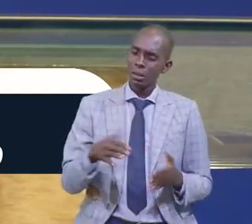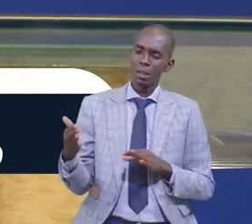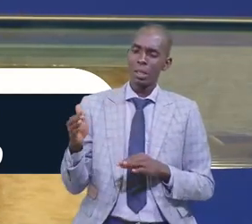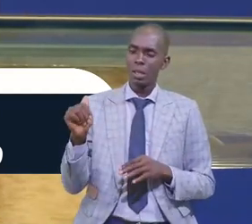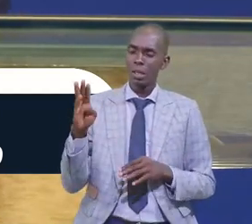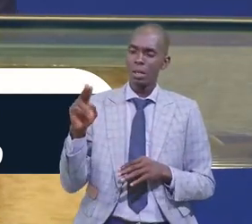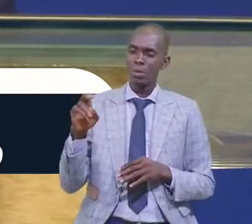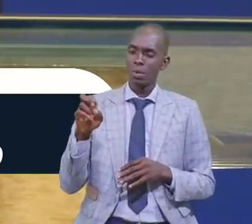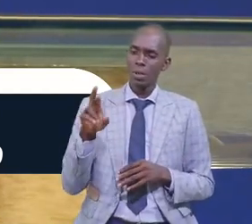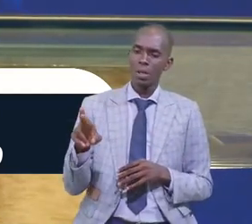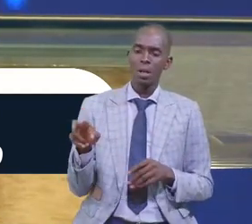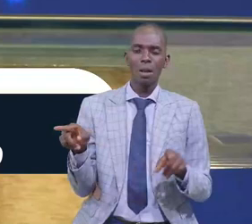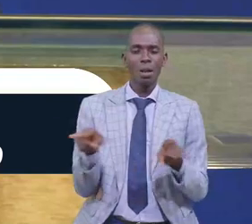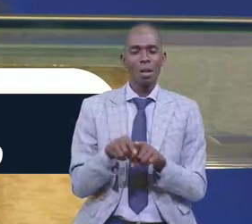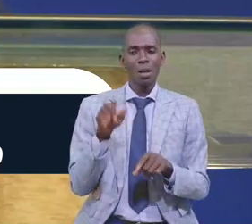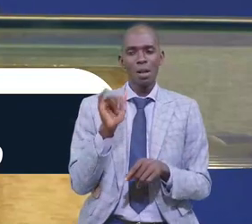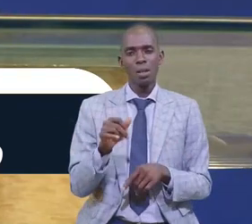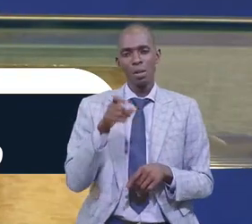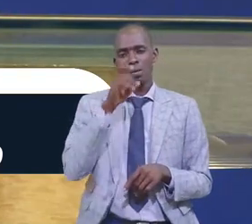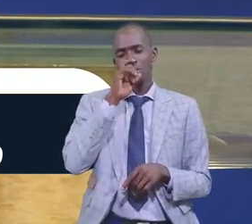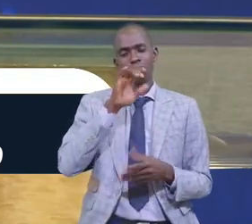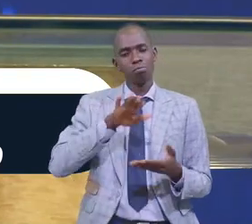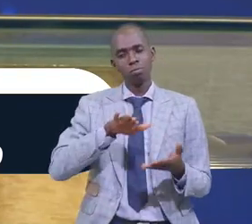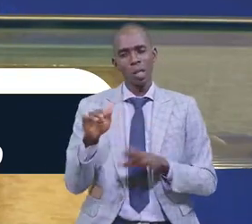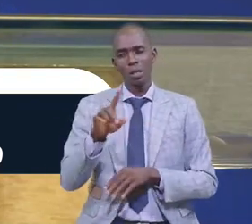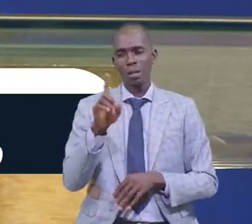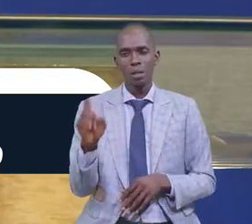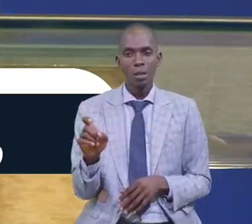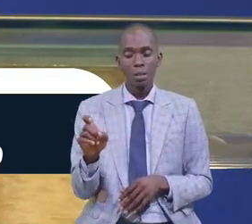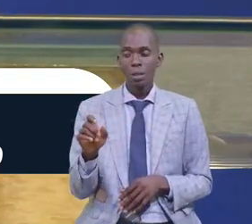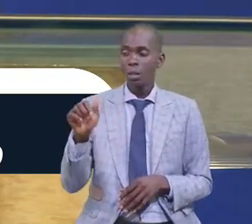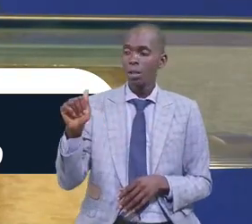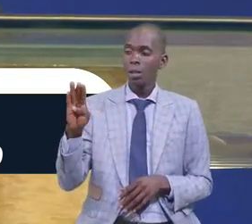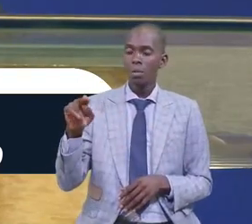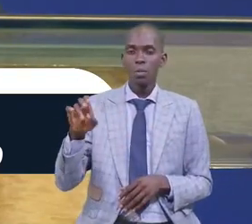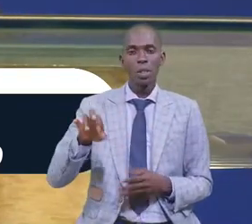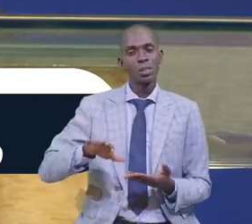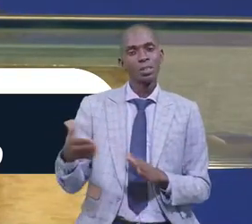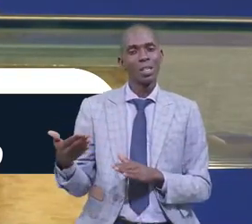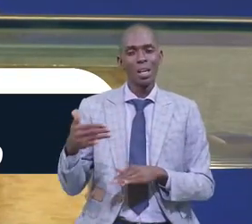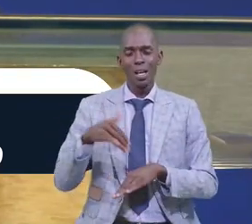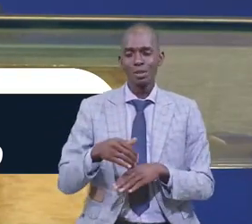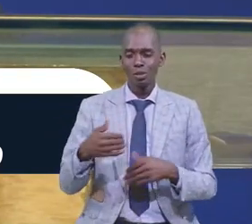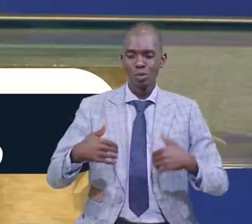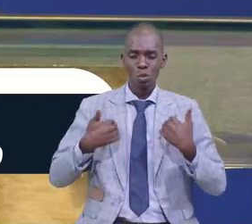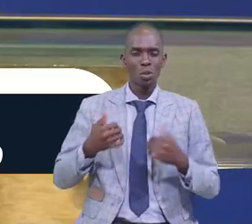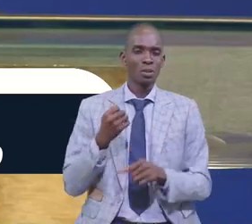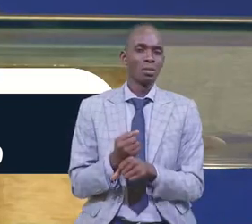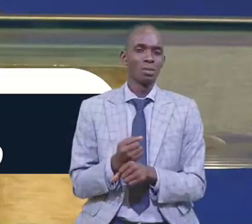Abner devait-il mourir comme meurt un criminel? Abner était mort